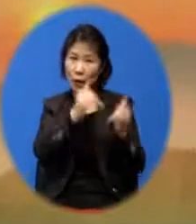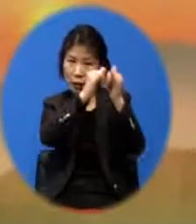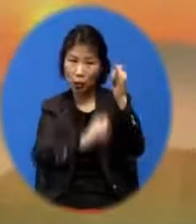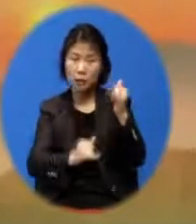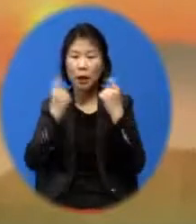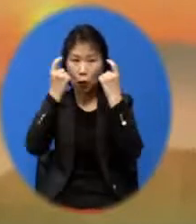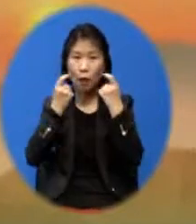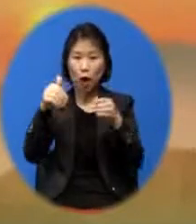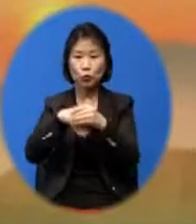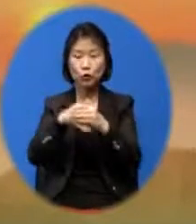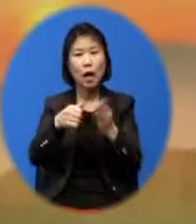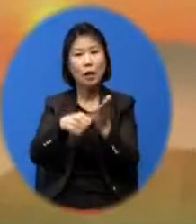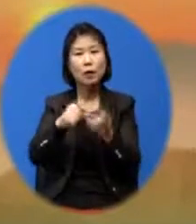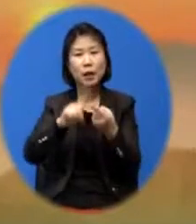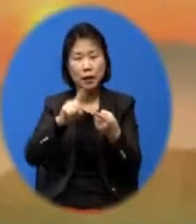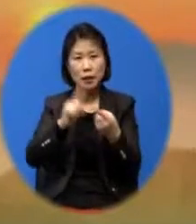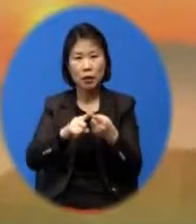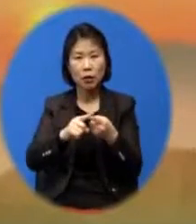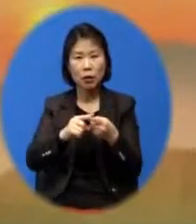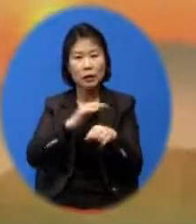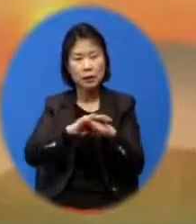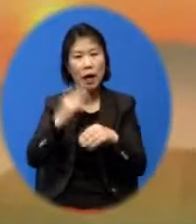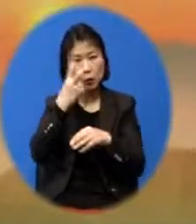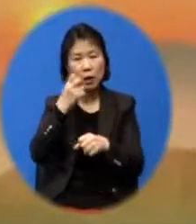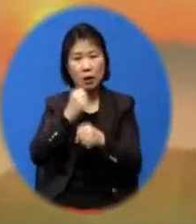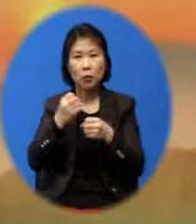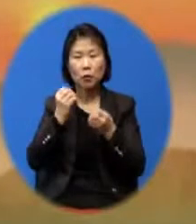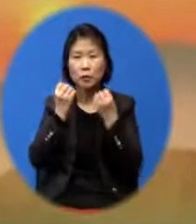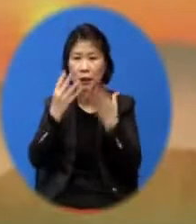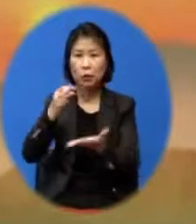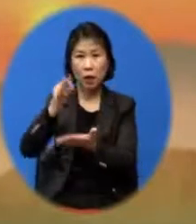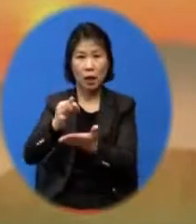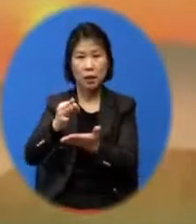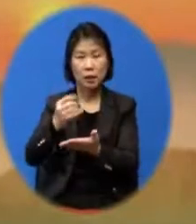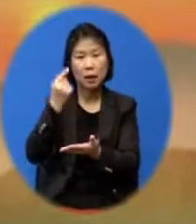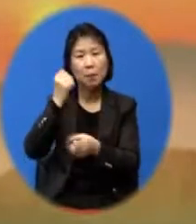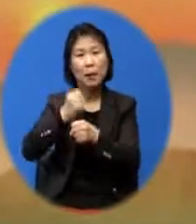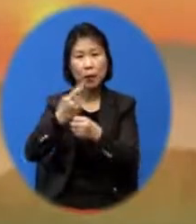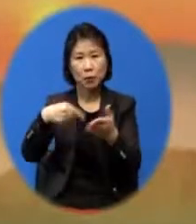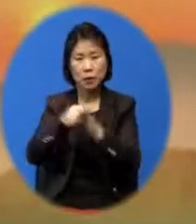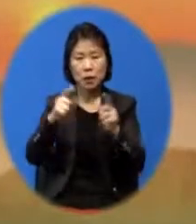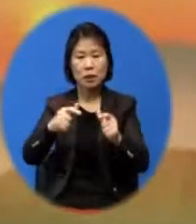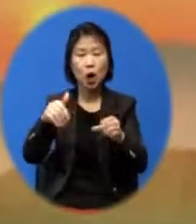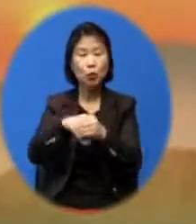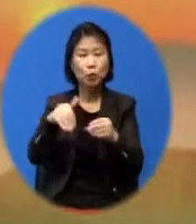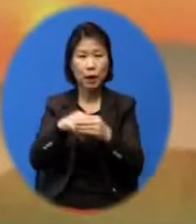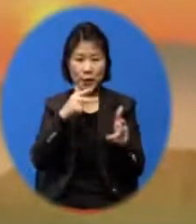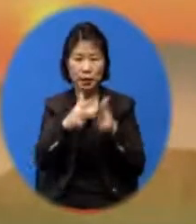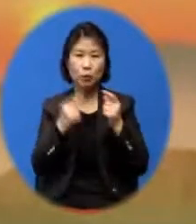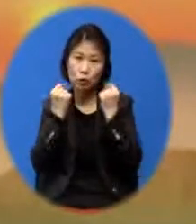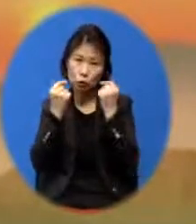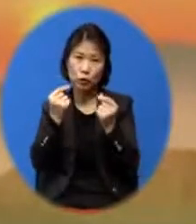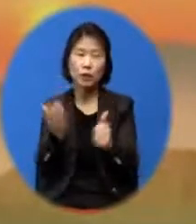문화 관광 자원을 체계적으로 관리하고 새로운 가치를 창출하기 위하여 지역 문화산업을 꾸준히